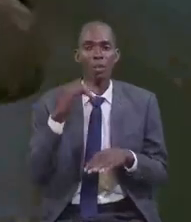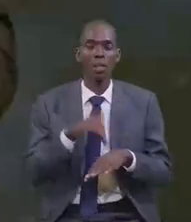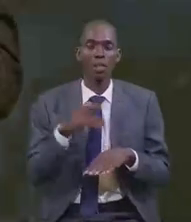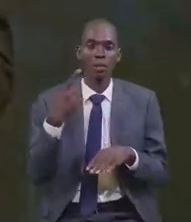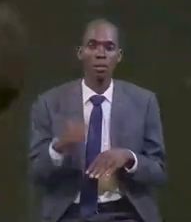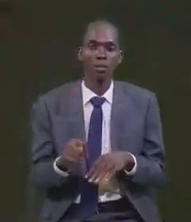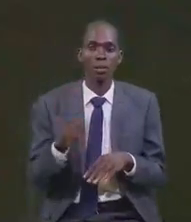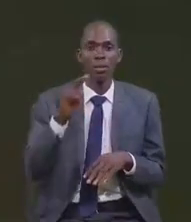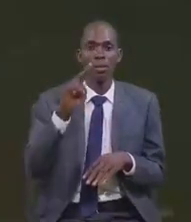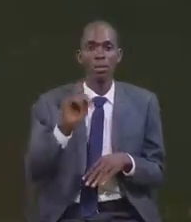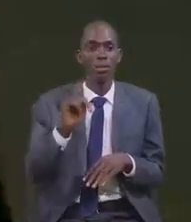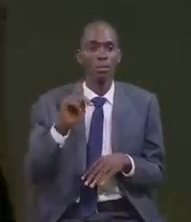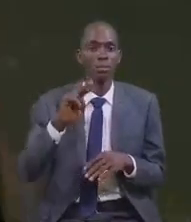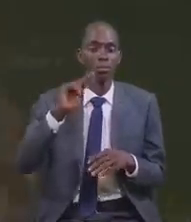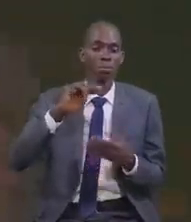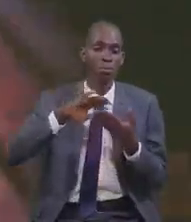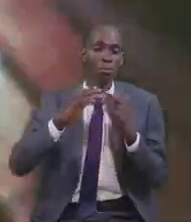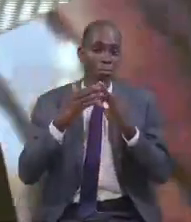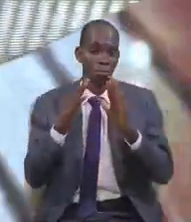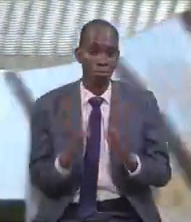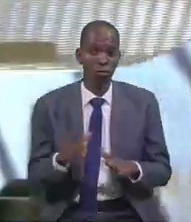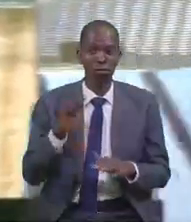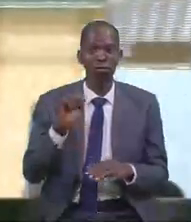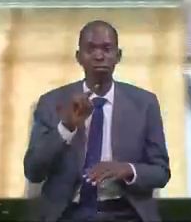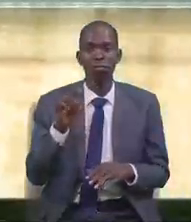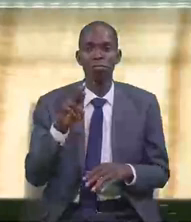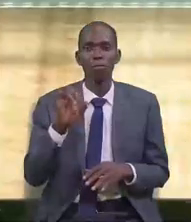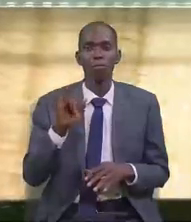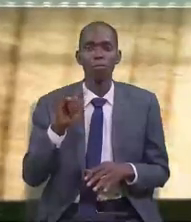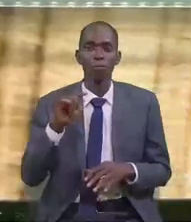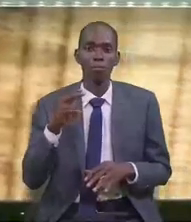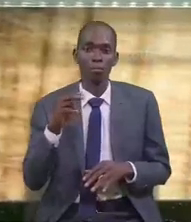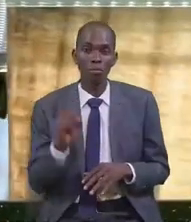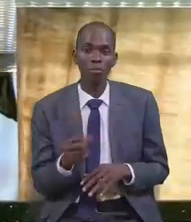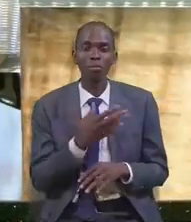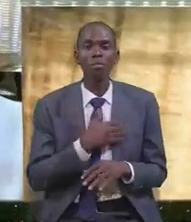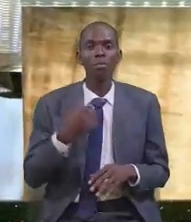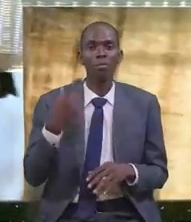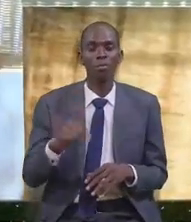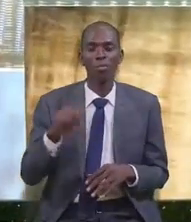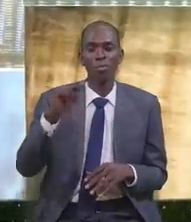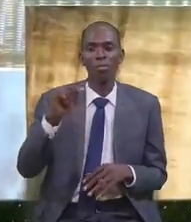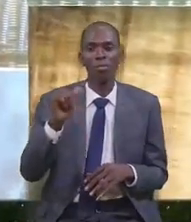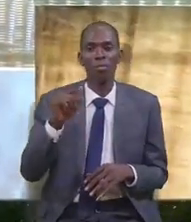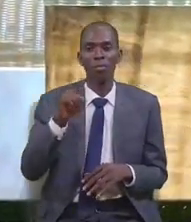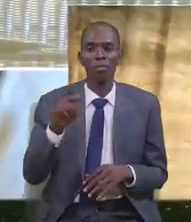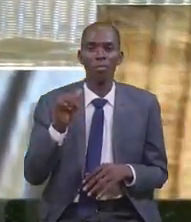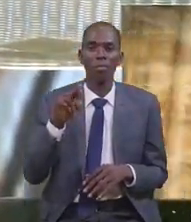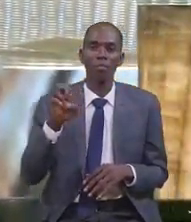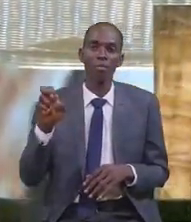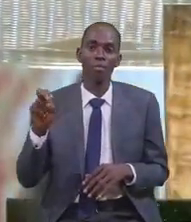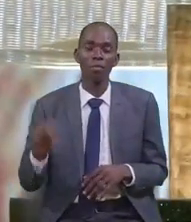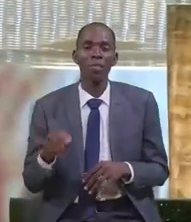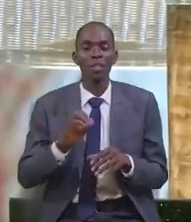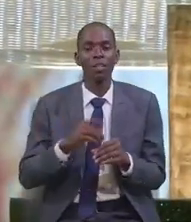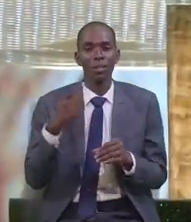naziréens. Dans le Nouveau Testament, nous allons voir les naziréens et nous allons voir les